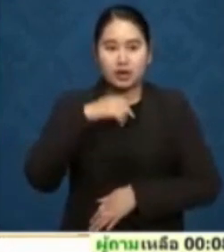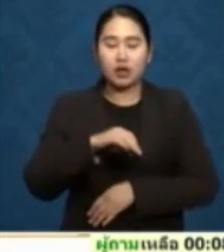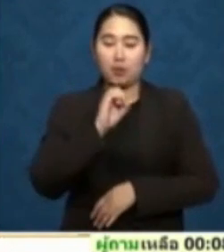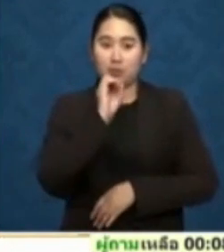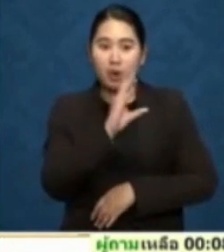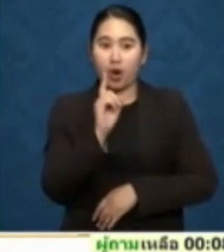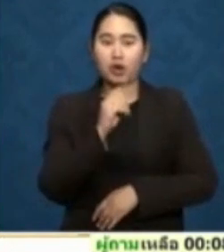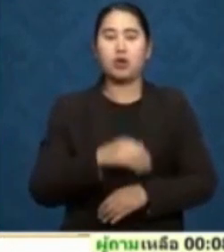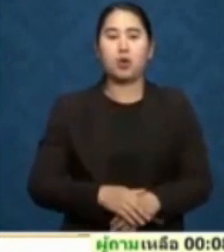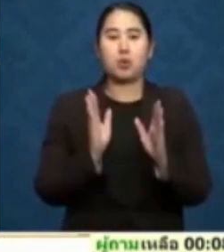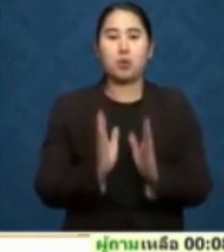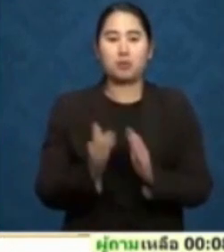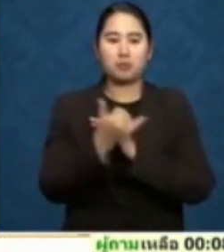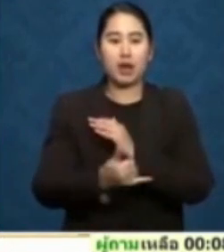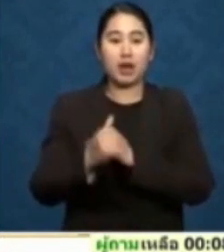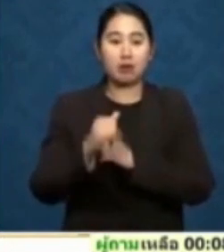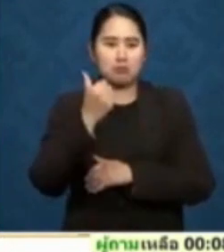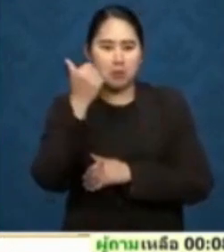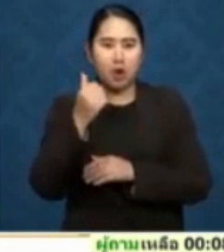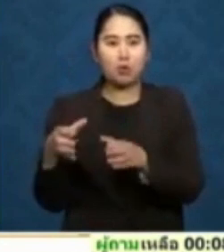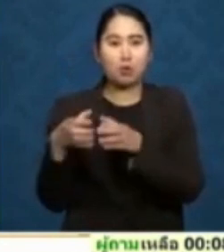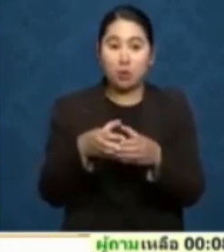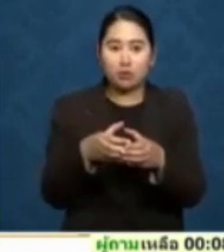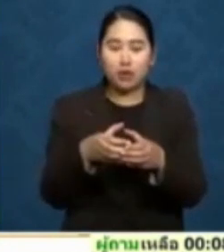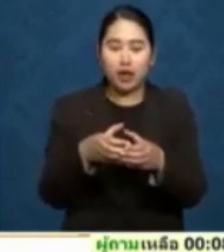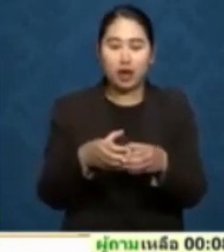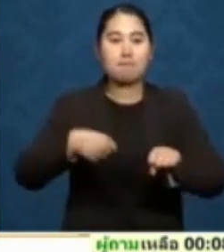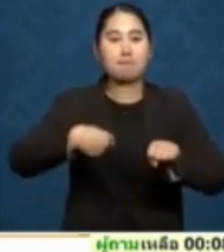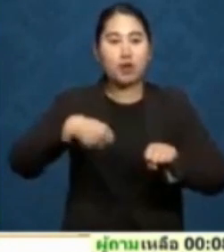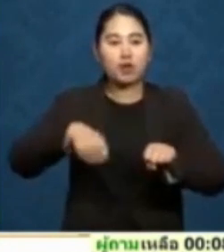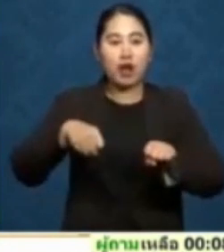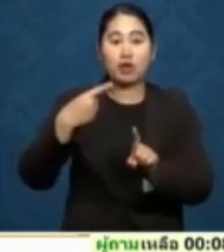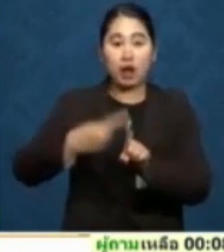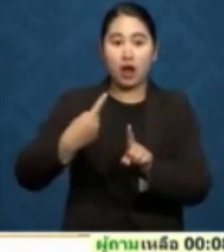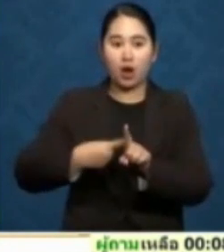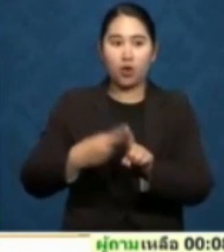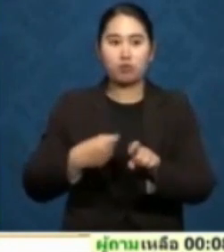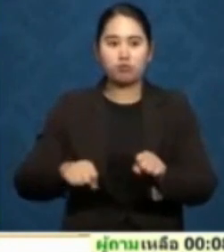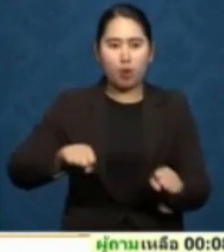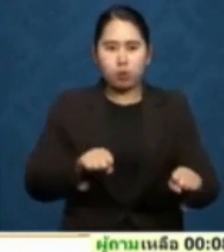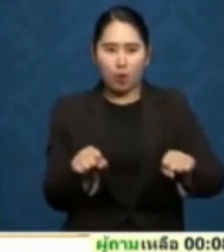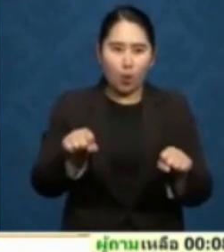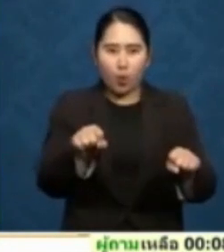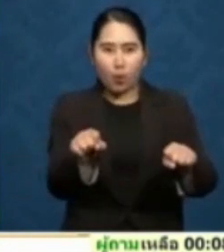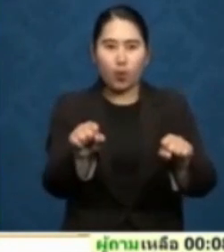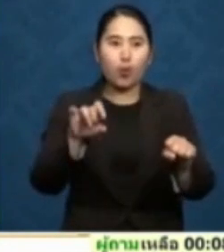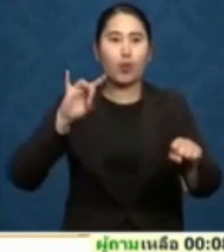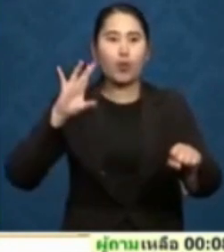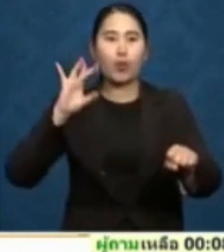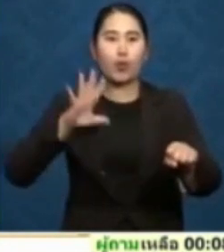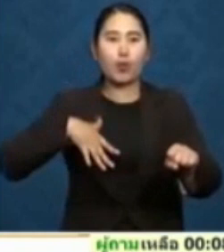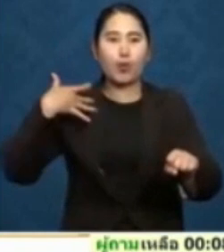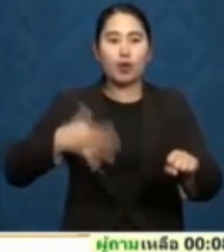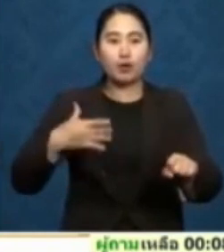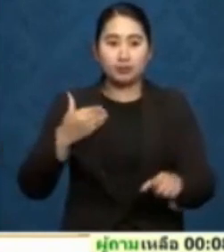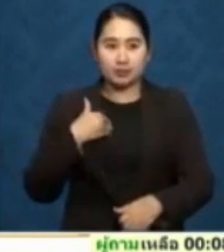ยวต่างชาติบางกลุ่มนะครับไปเช่ารถมอเตอร์ไซค์ขับขี่กันในลักษณะหวาดเสียวก่อความเดือดร้อนรำคาญไ